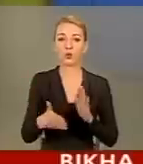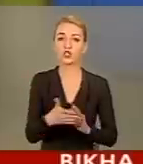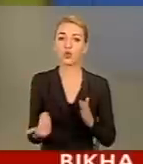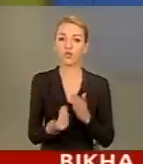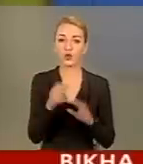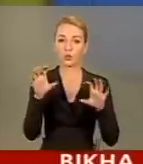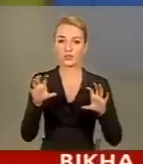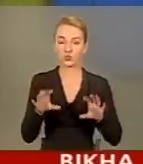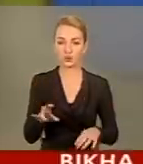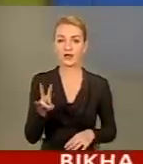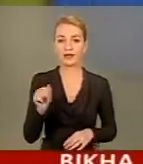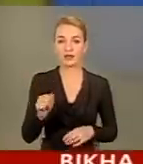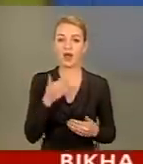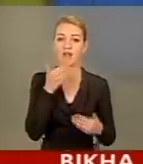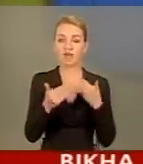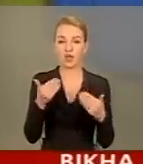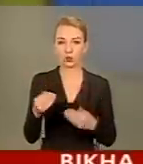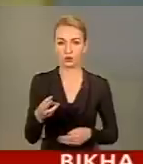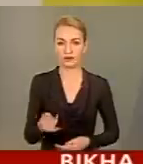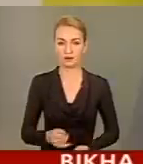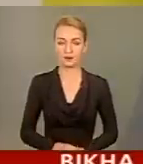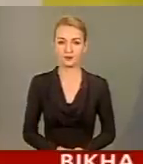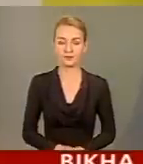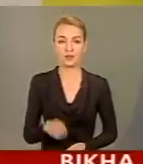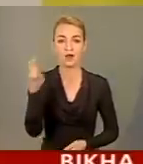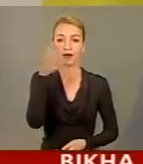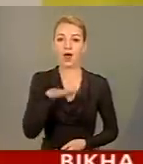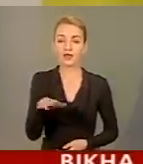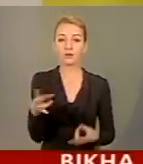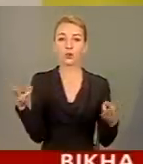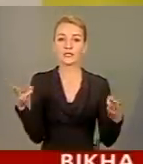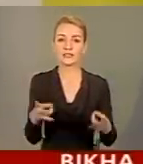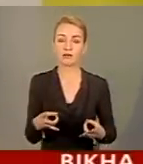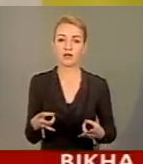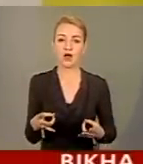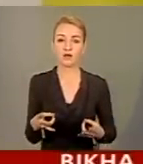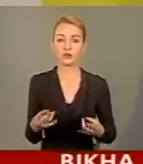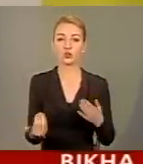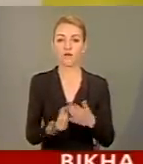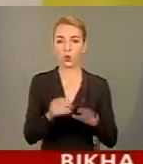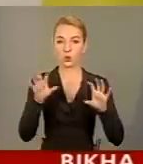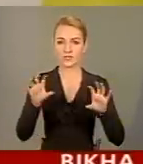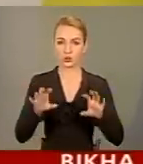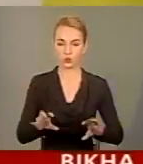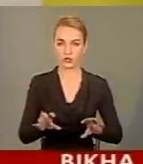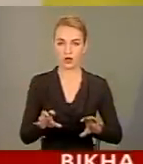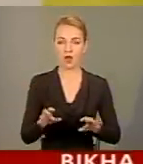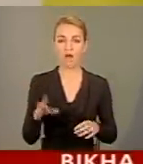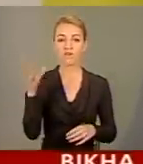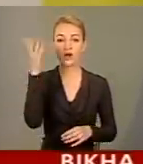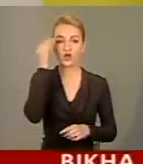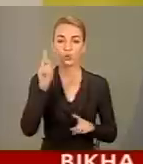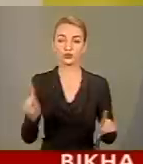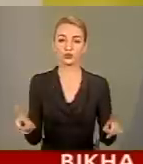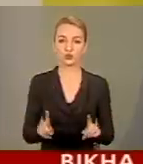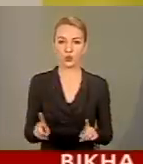нової конституції на референдумі. Країні потрібна нова конституція. Вважаю,